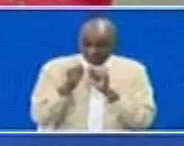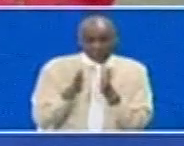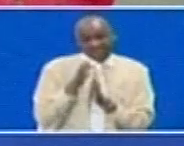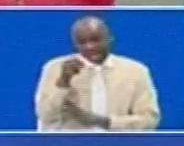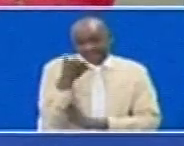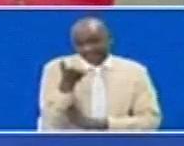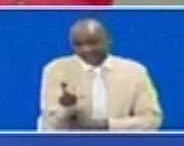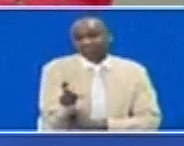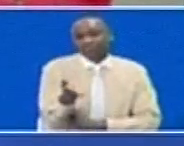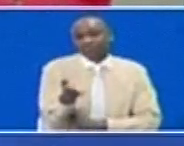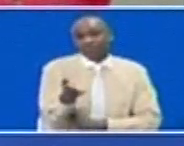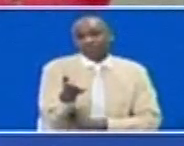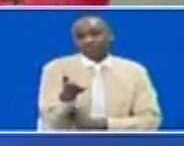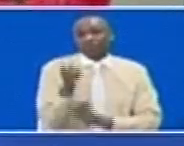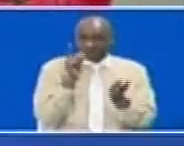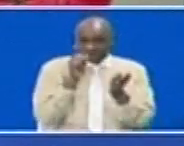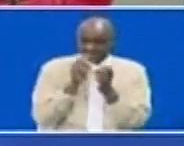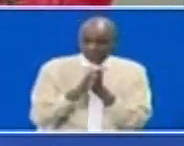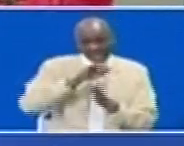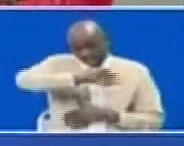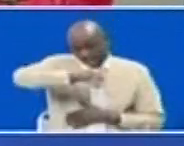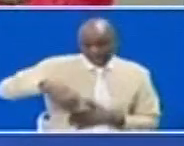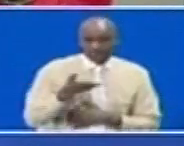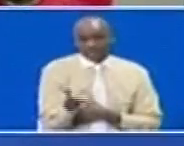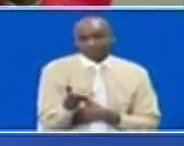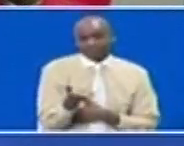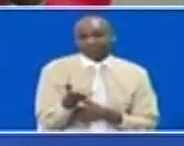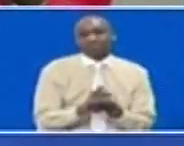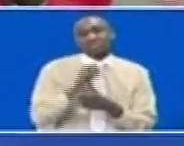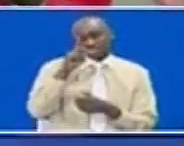Afrika la chipukizi dhidi ya Cameroon. Robinson Okenye, KTN Michezo.